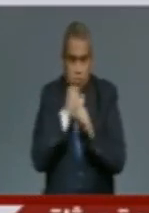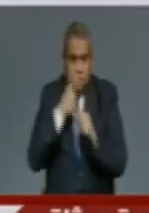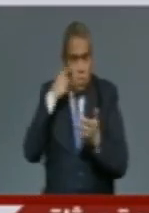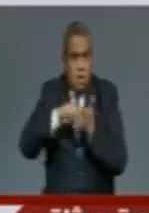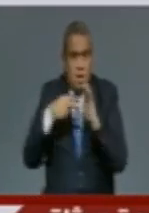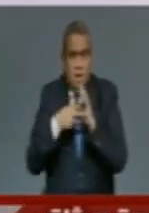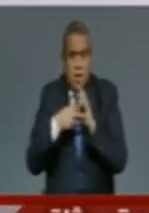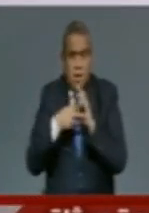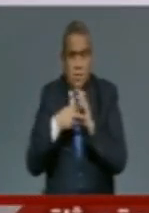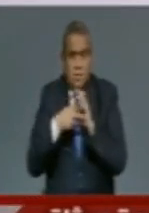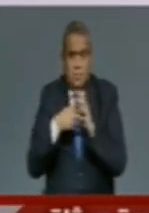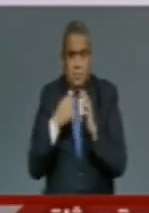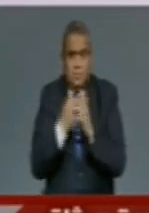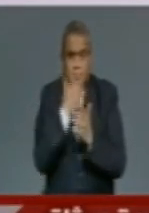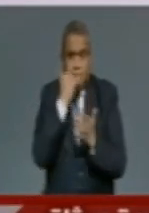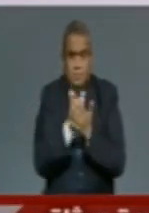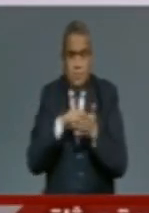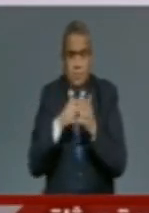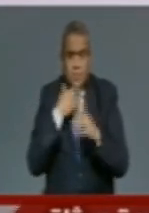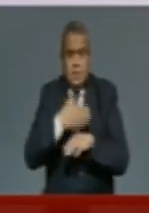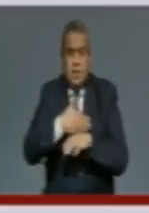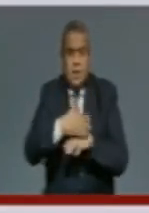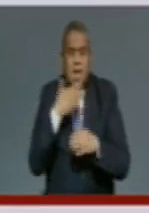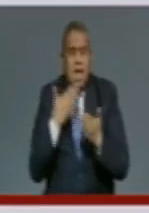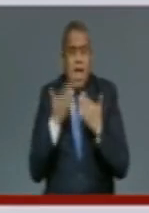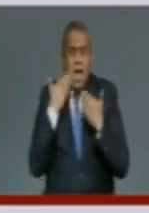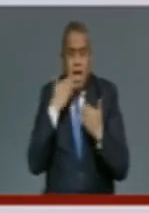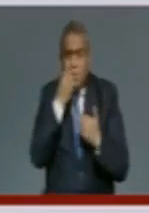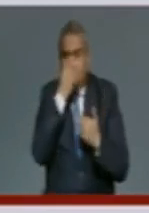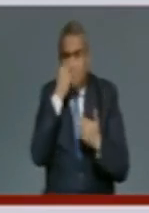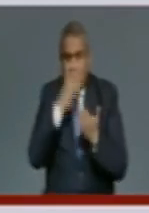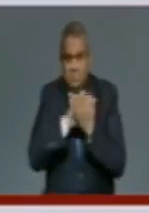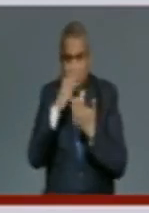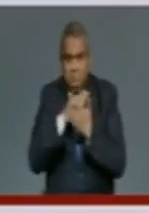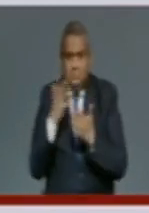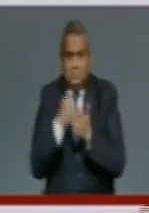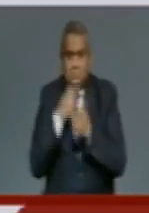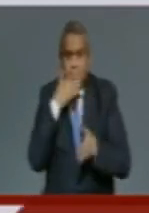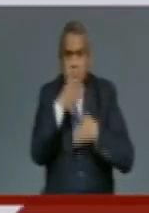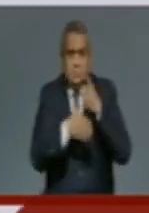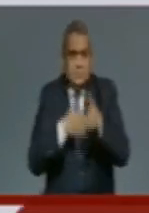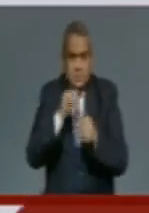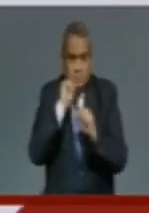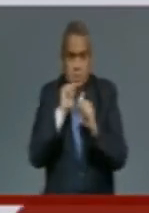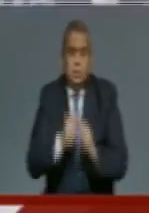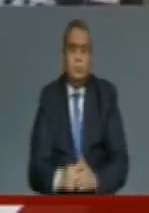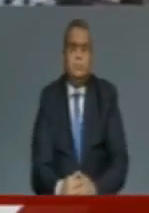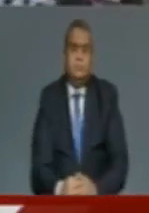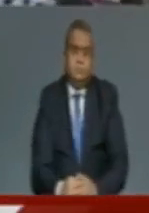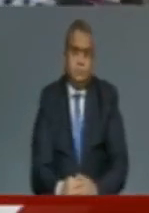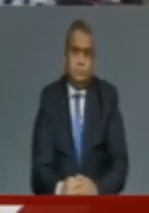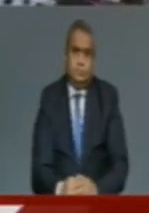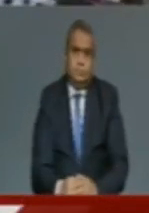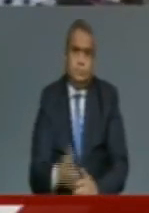المناخ بوقت مبكر جدا، ويمكن احنا يعني كن لنا مساهمة كبيرة جدا في اتفاقية